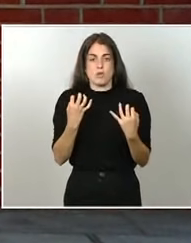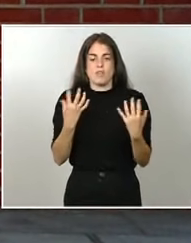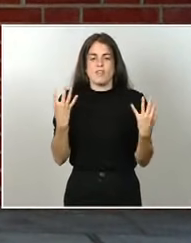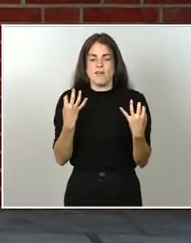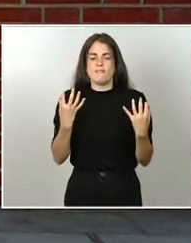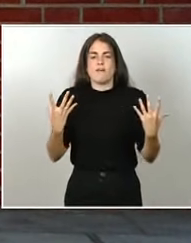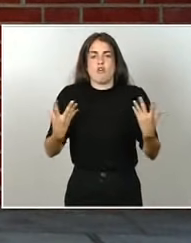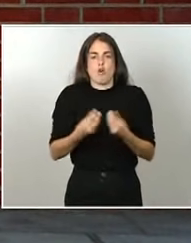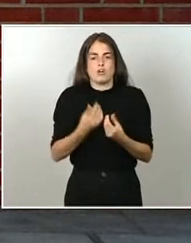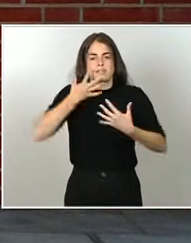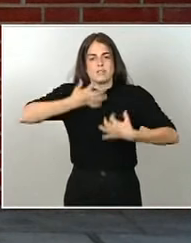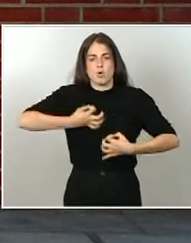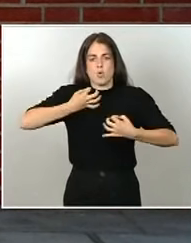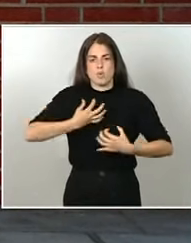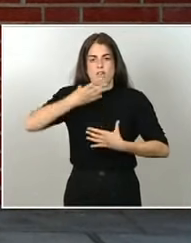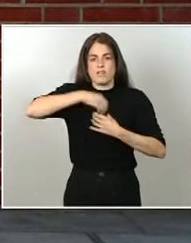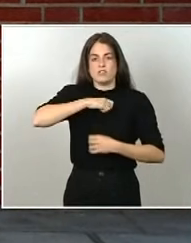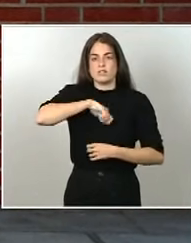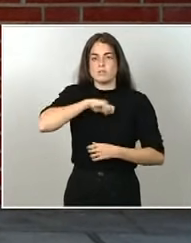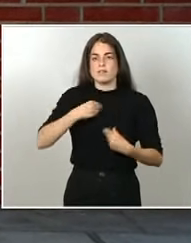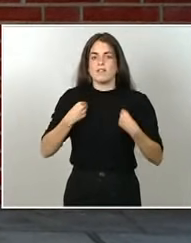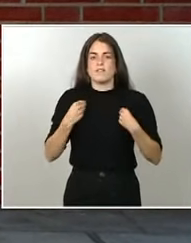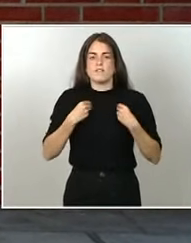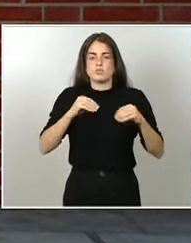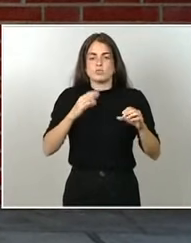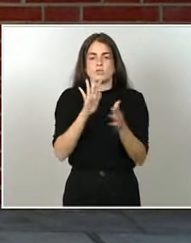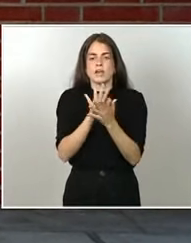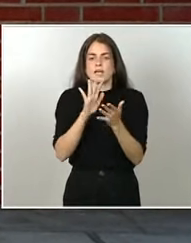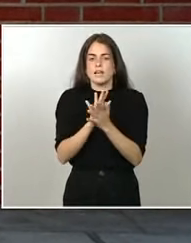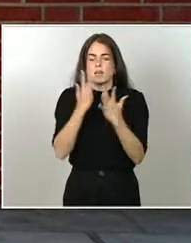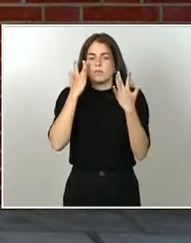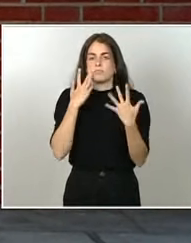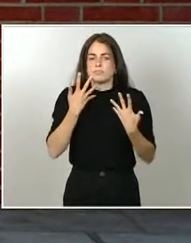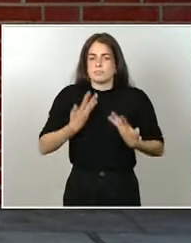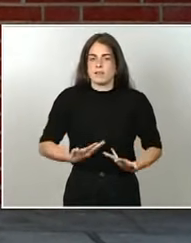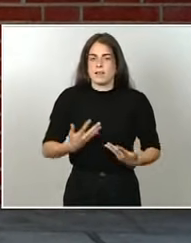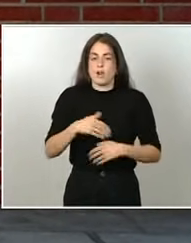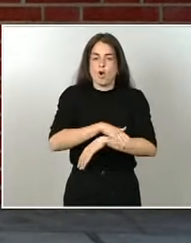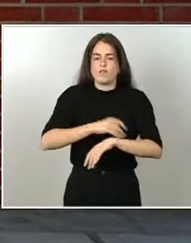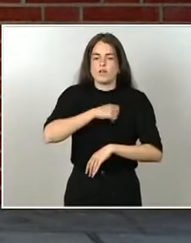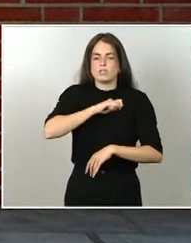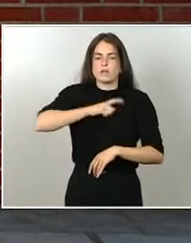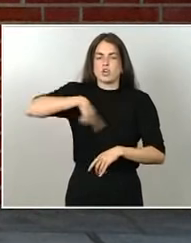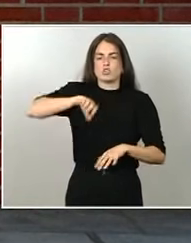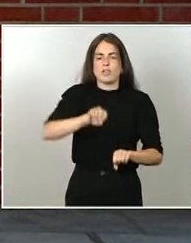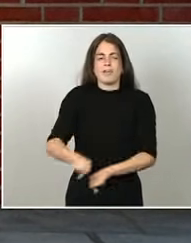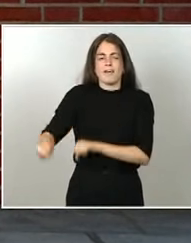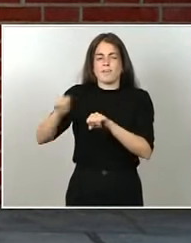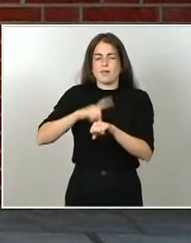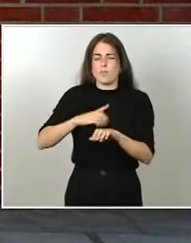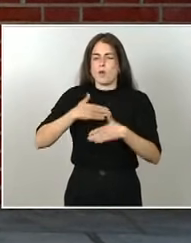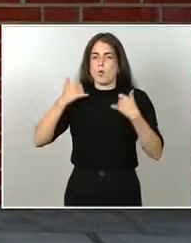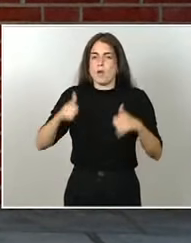и главным образом безопасность наших соотечественников и спокойствия в любое время вне зависимости от характера угрозы